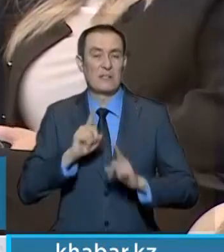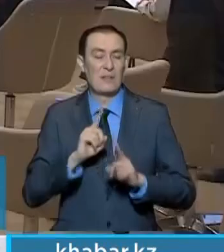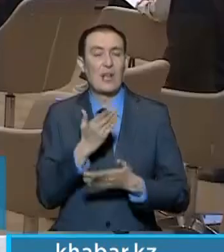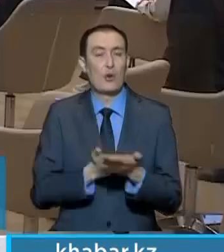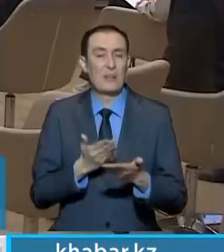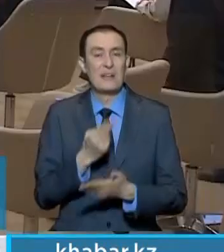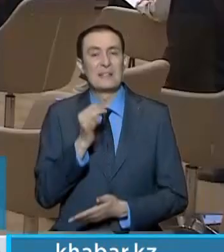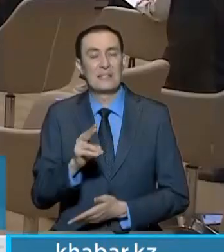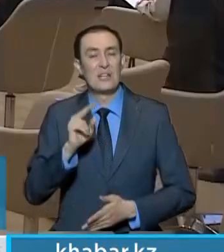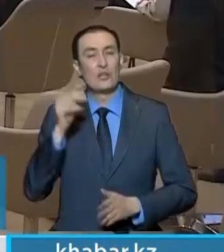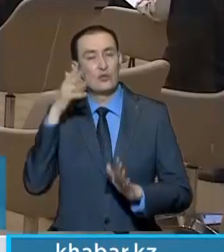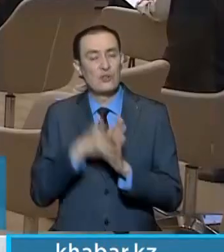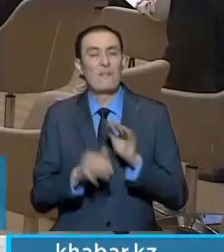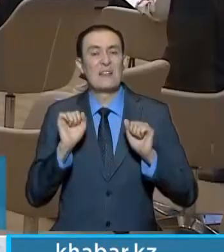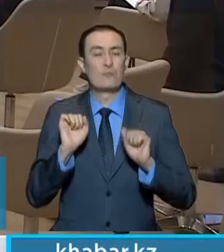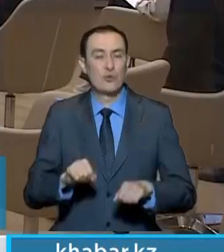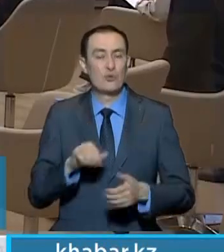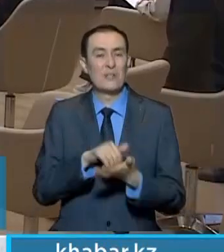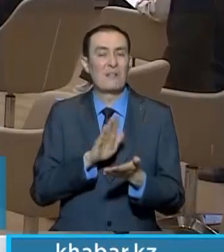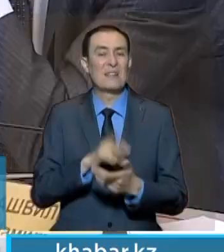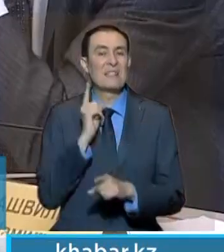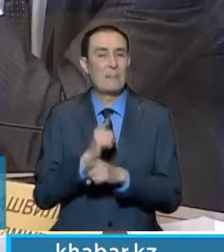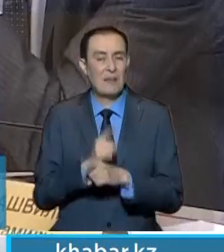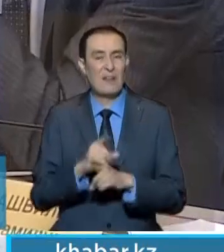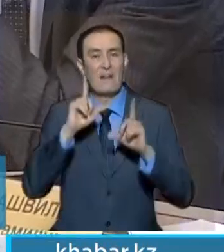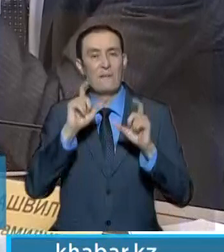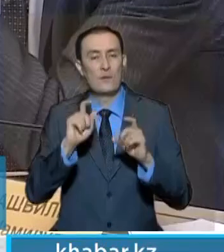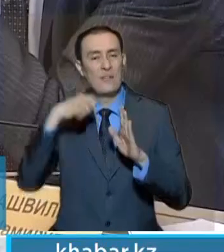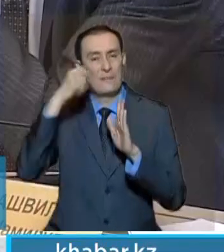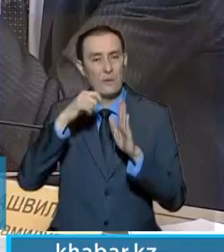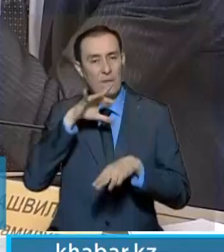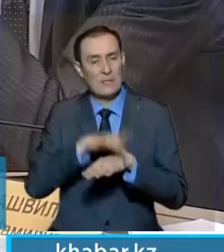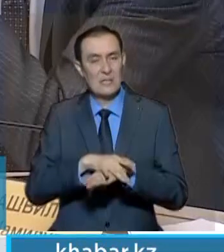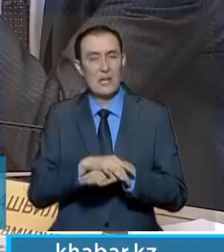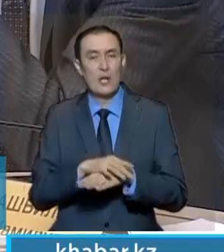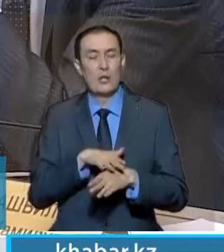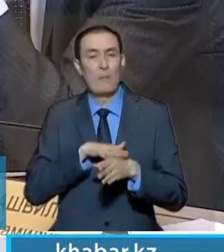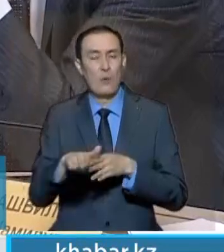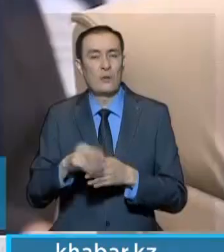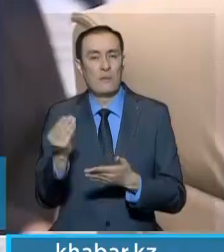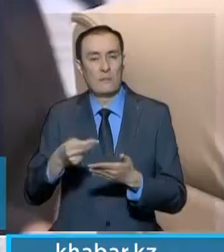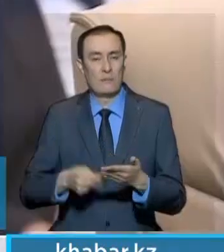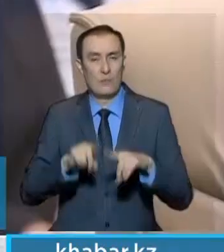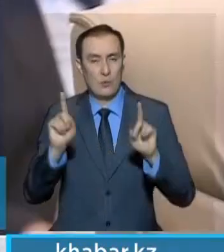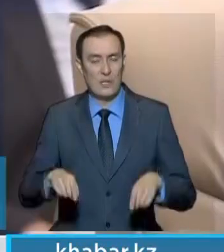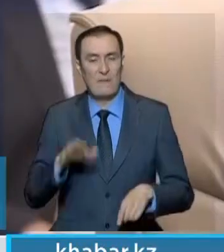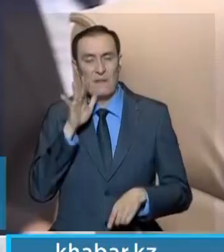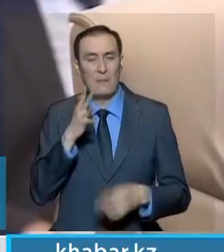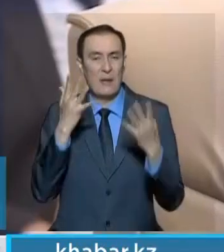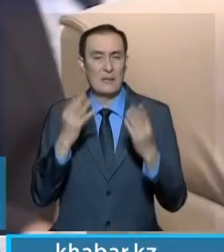рекомендовали ЦИК изучить возможность установления запрета на фото и видеофиксацию заполненного бюллетеня в день голосования.